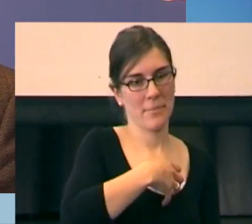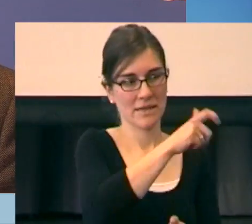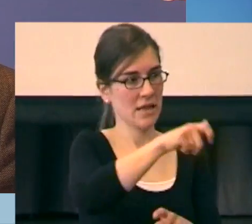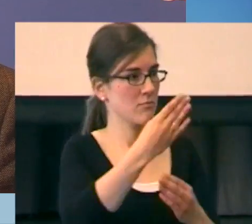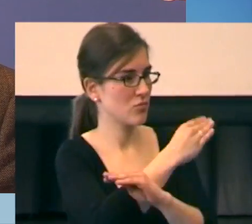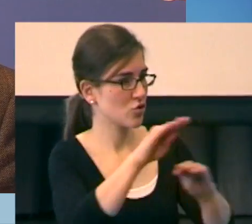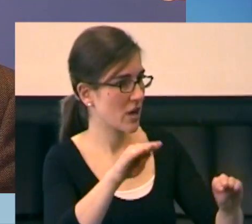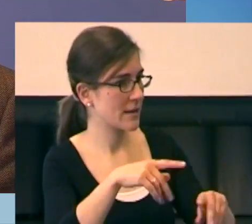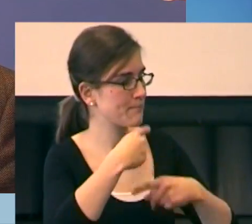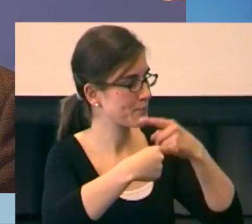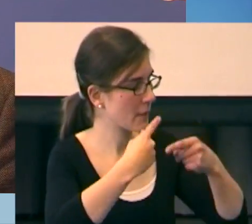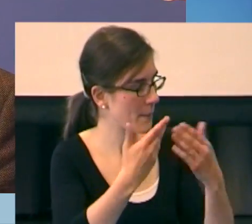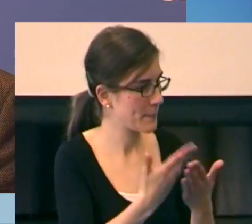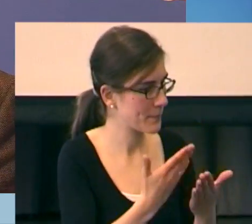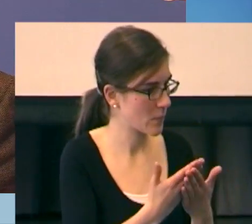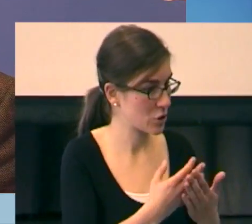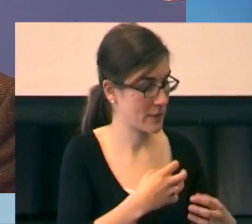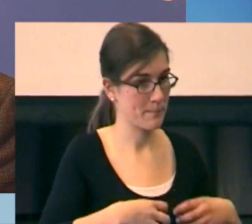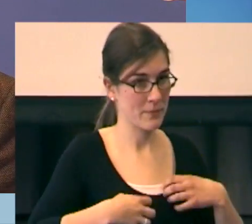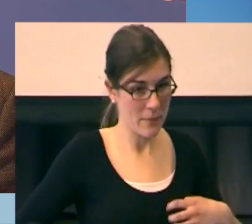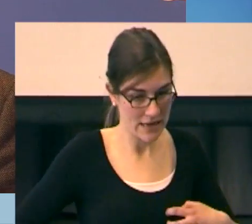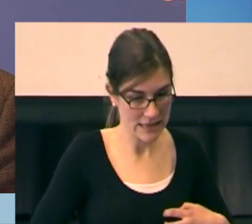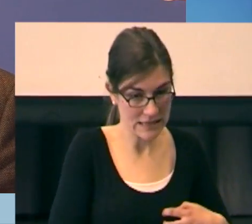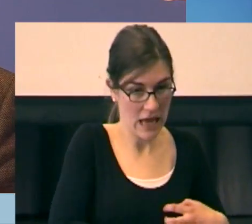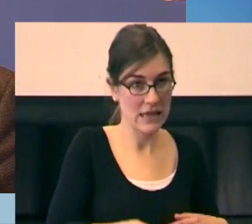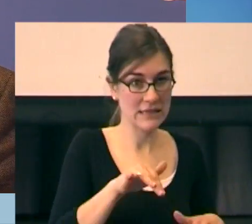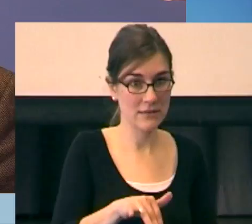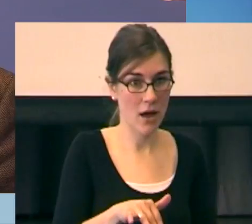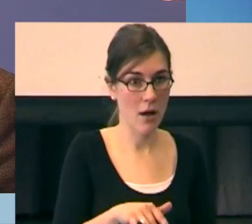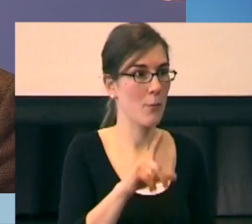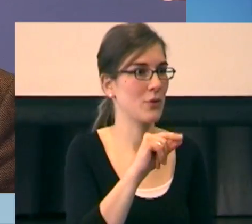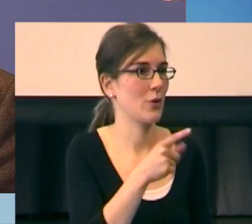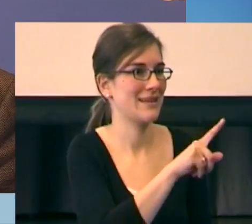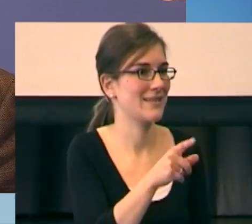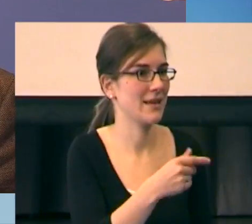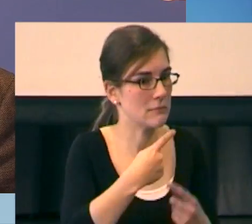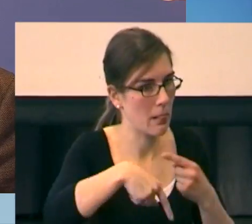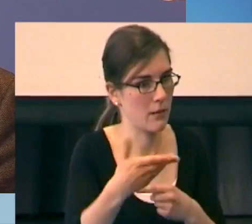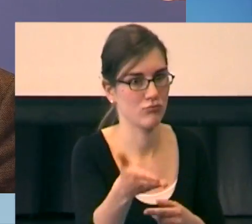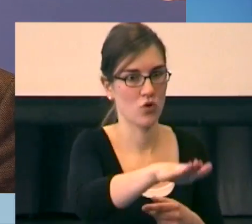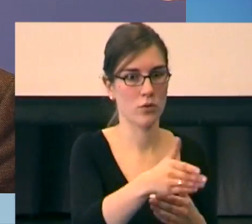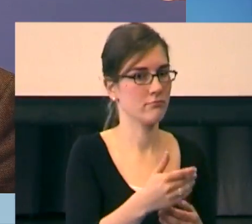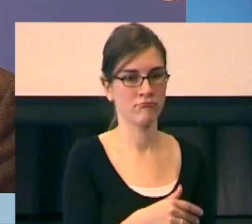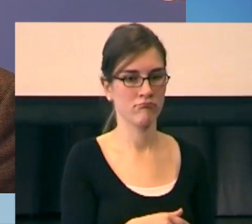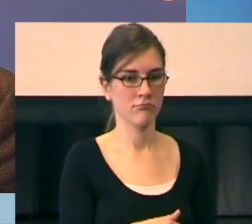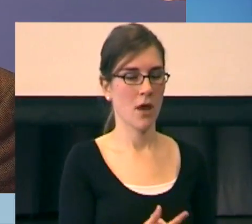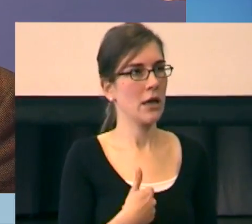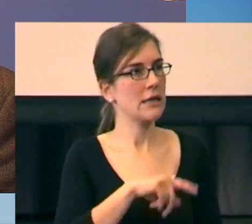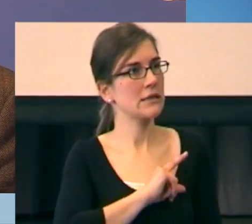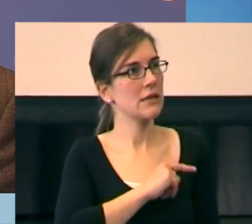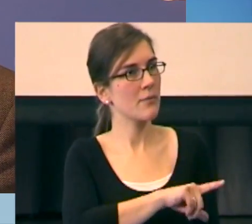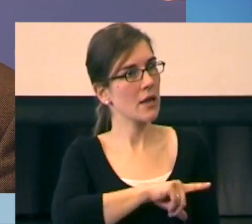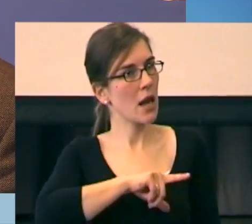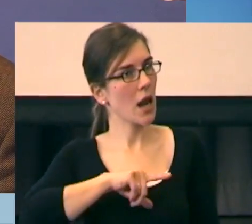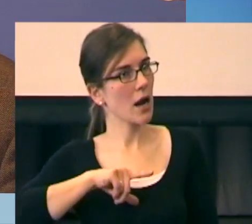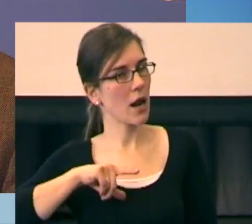dass dann ein metastasierter Prostatakrebs noch lange kein Todesurteil sein muss. Der längste Verlauf, den ich persönlich